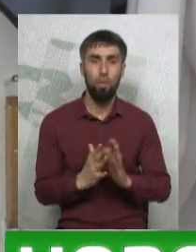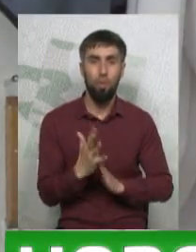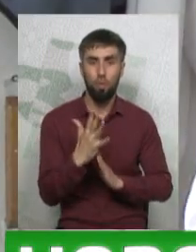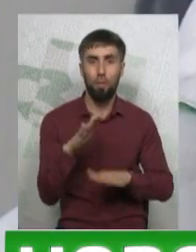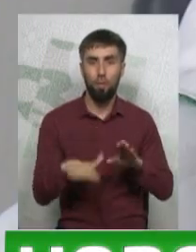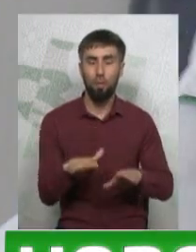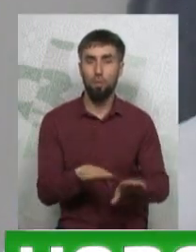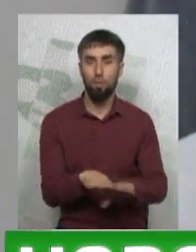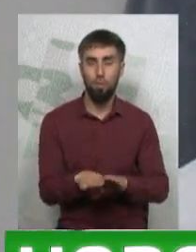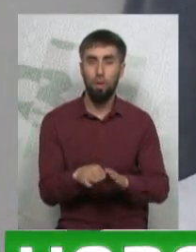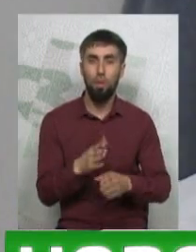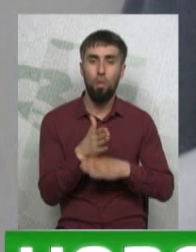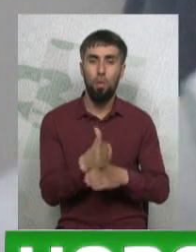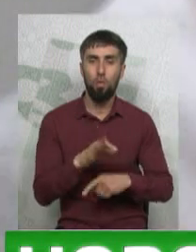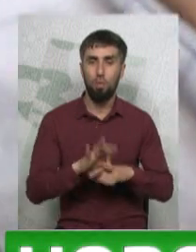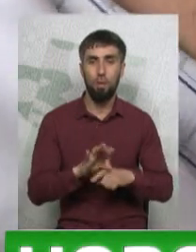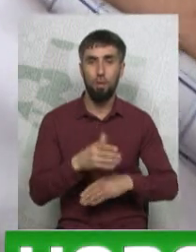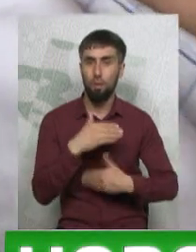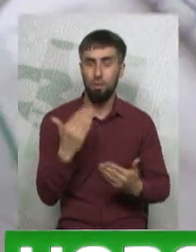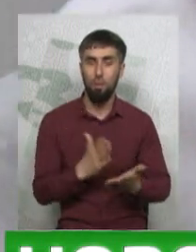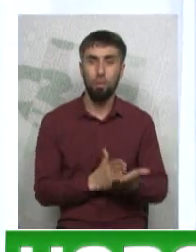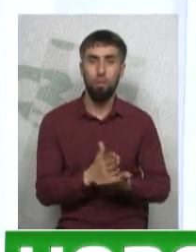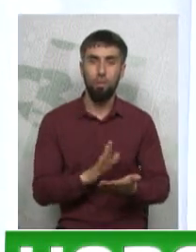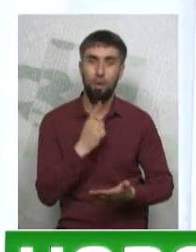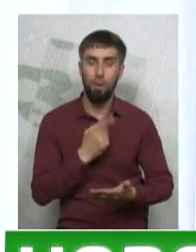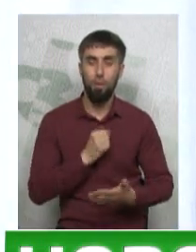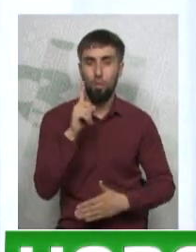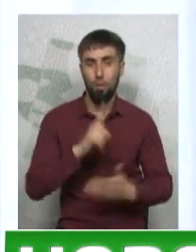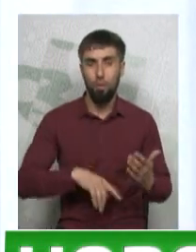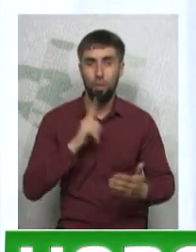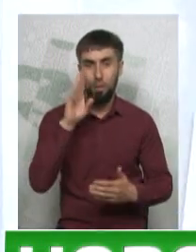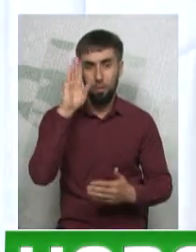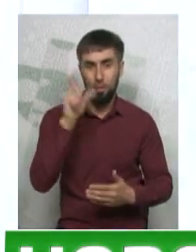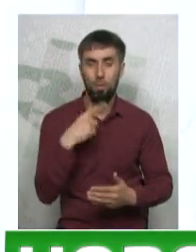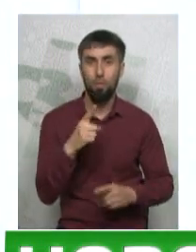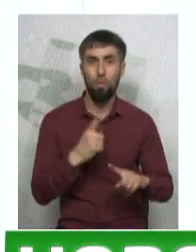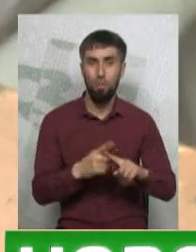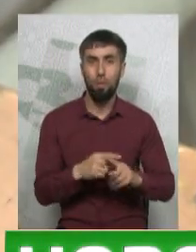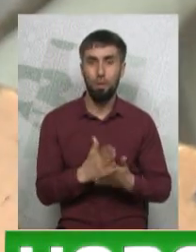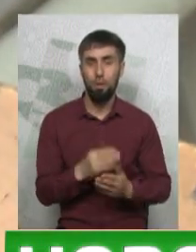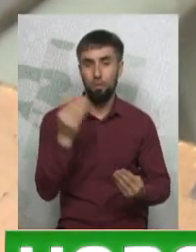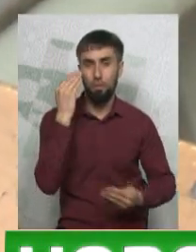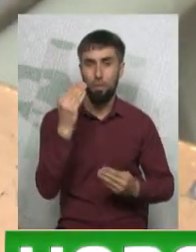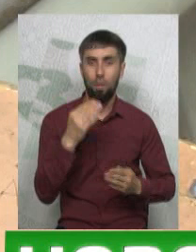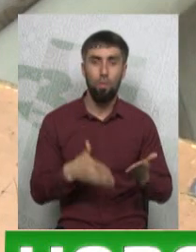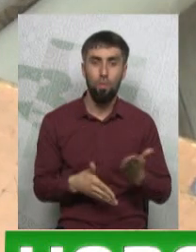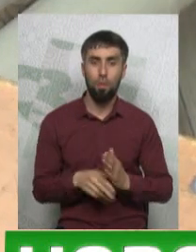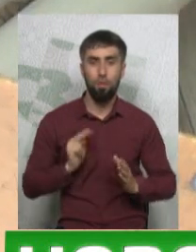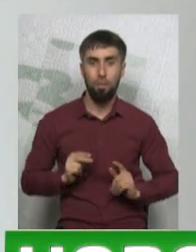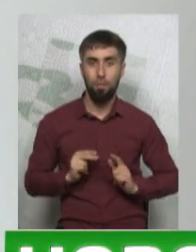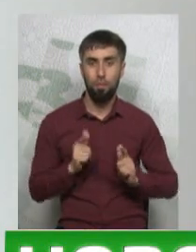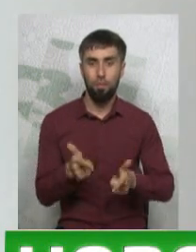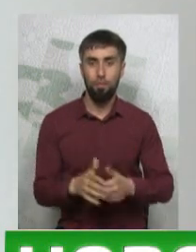вес соответствующие, хронических заболеваний нет. Служба в армии, уверен молодой человек, имеет ряд преимуществ. К примеру, помощь в